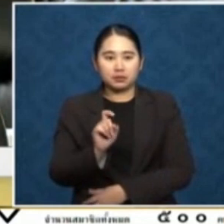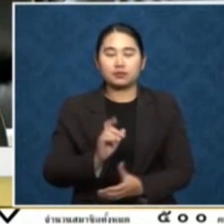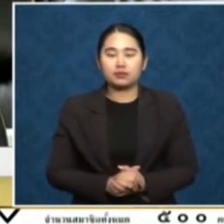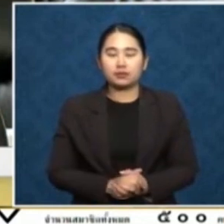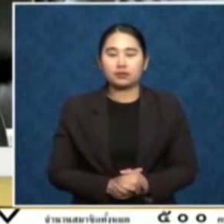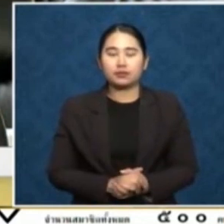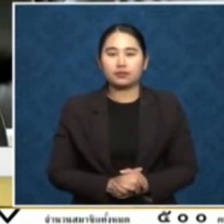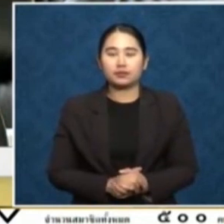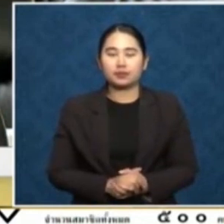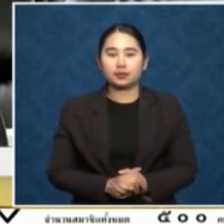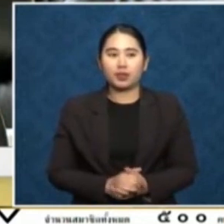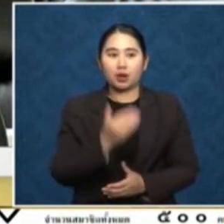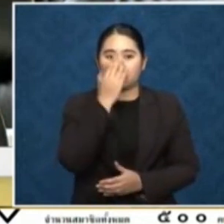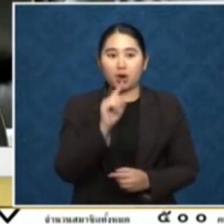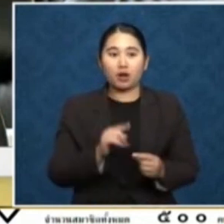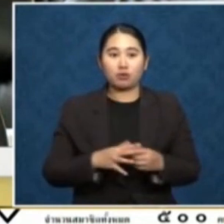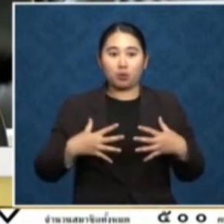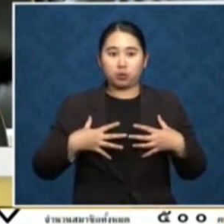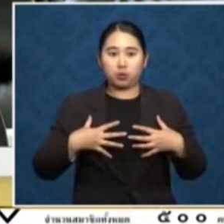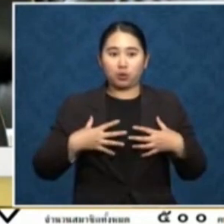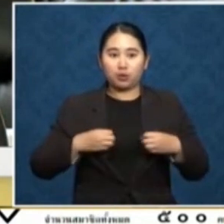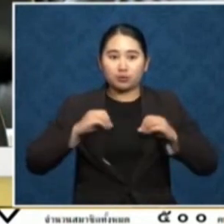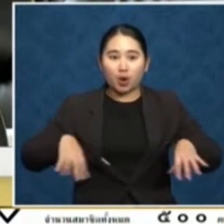คนประเภทนี้เขาจะมีสภาพจิตใจอย่างไรครับ